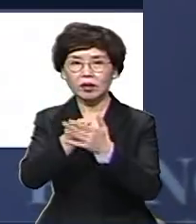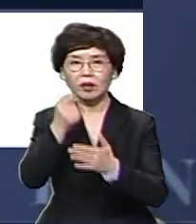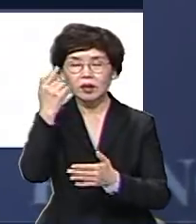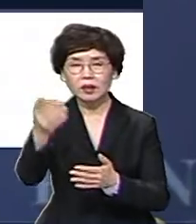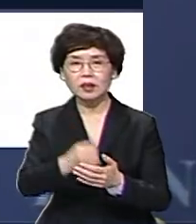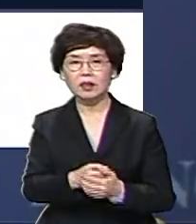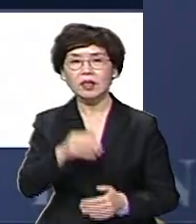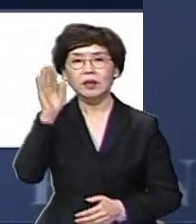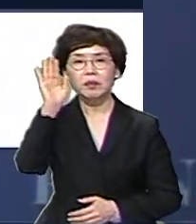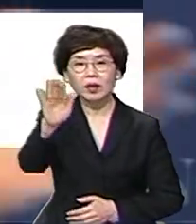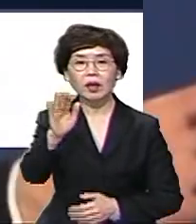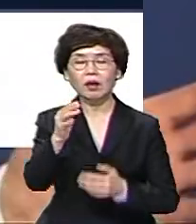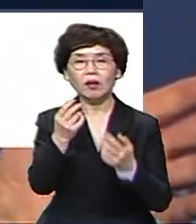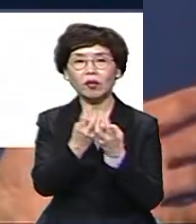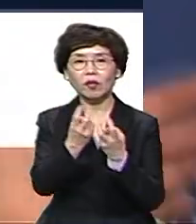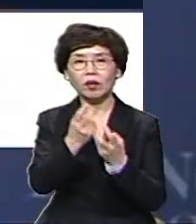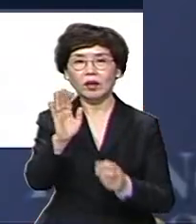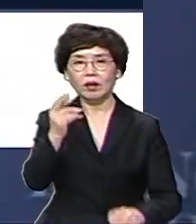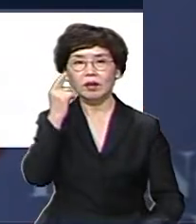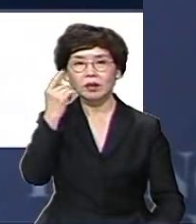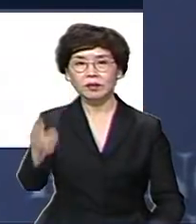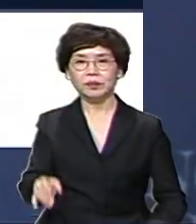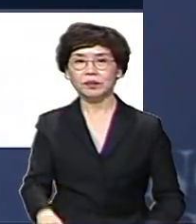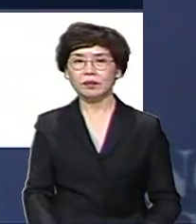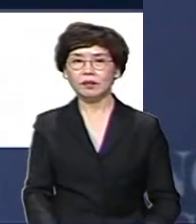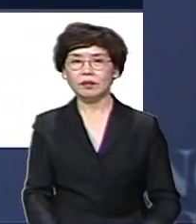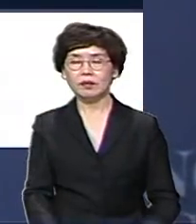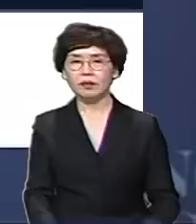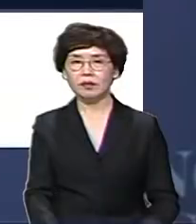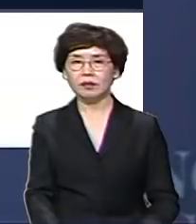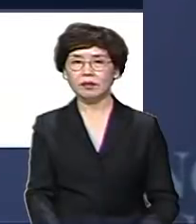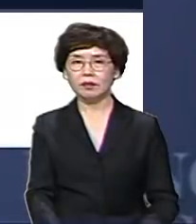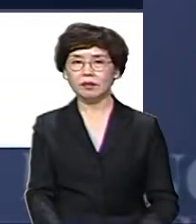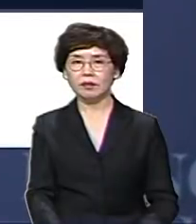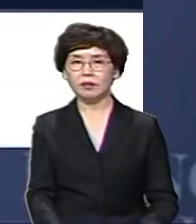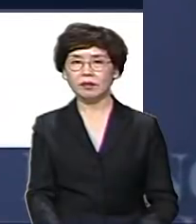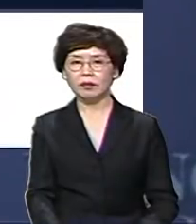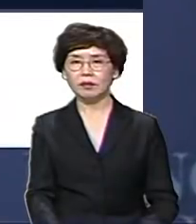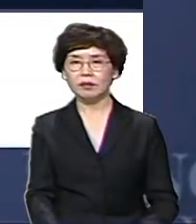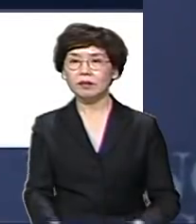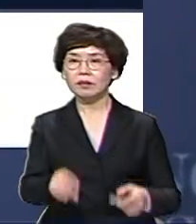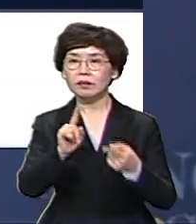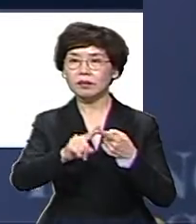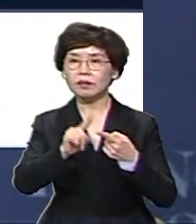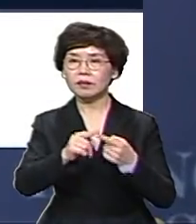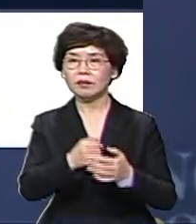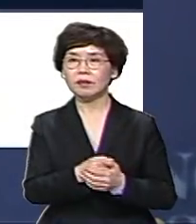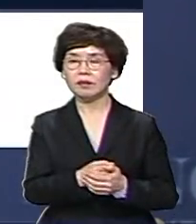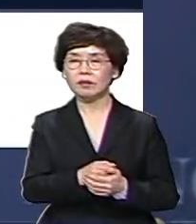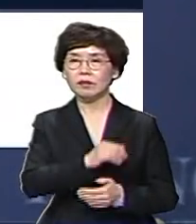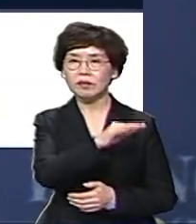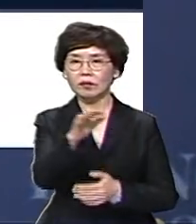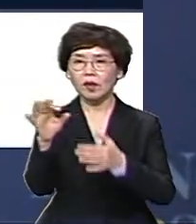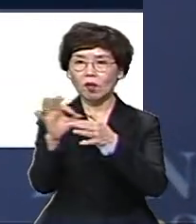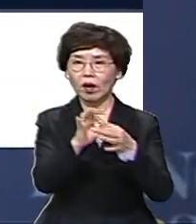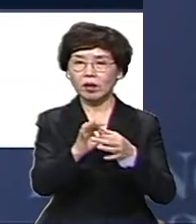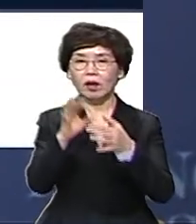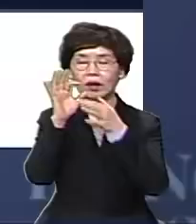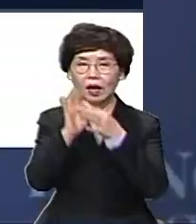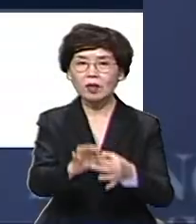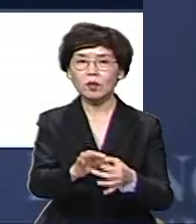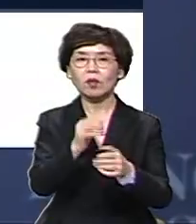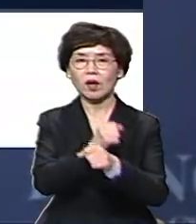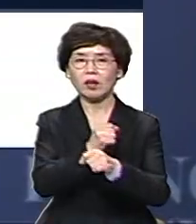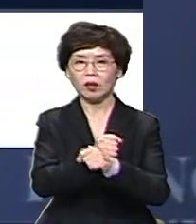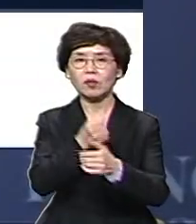보내려고 하시는 것인지 그리고 또 기자회견을 그분께서 들으셨습니다. 미래의 또 의견은 어떻게 된다고 생각하십니까? 그 부분이 제재면